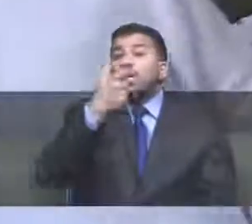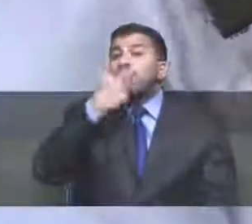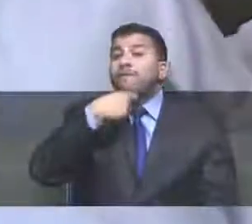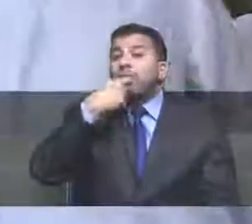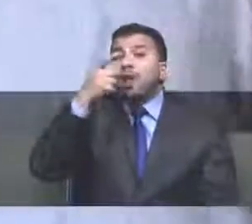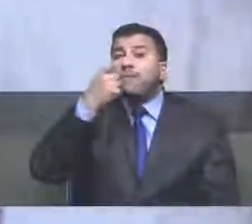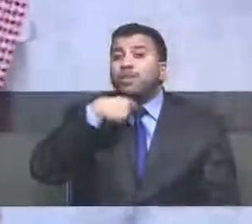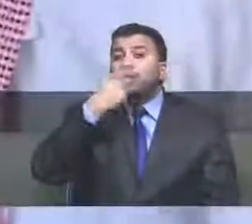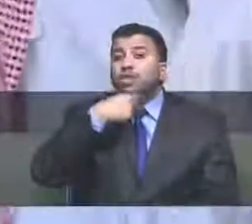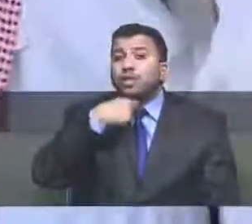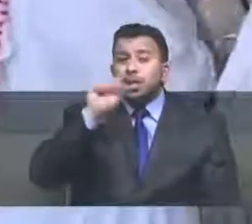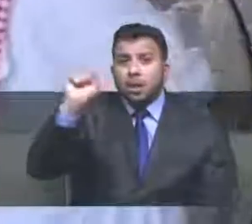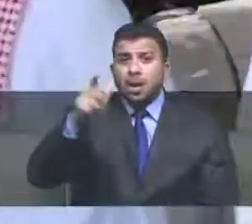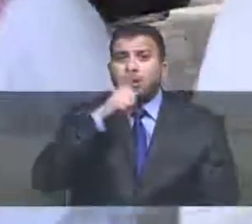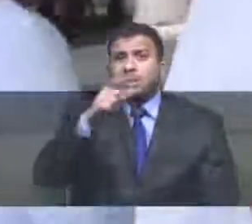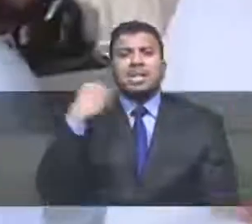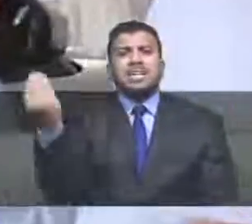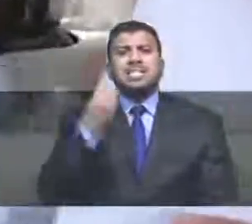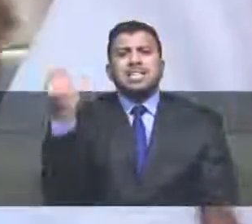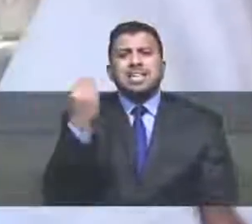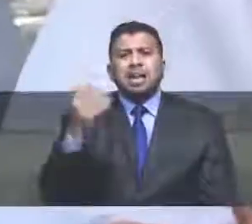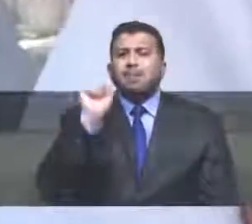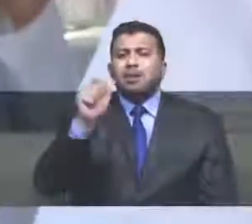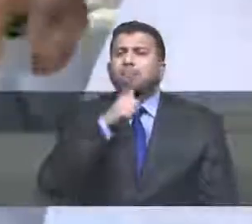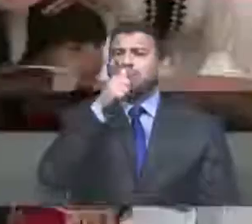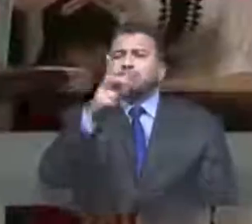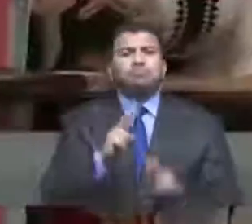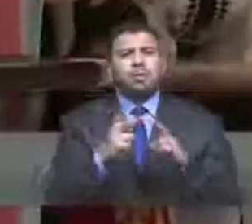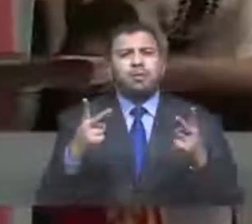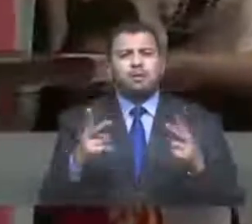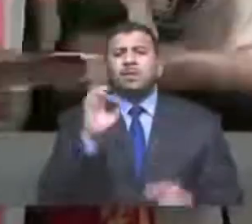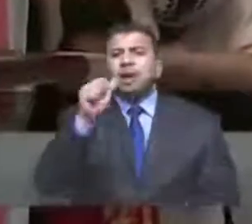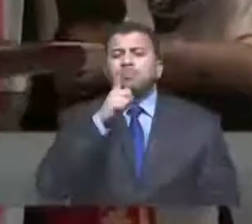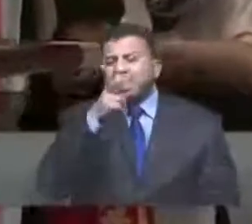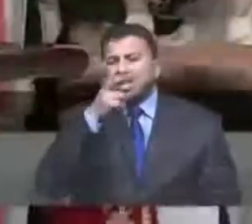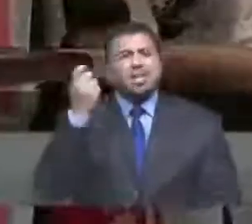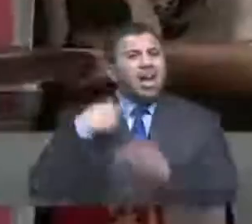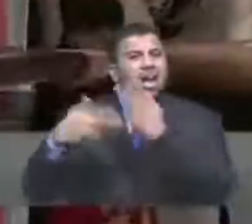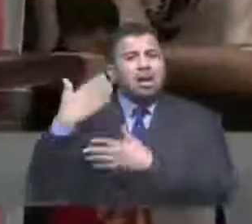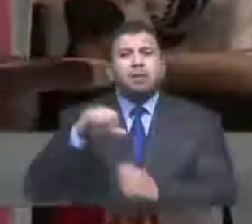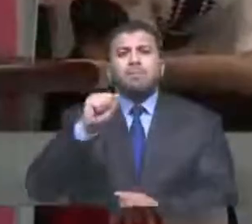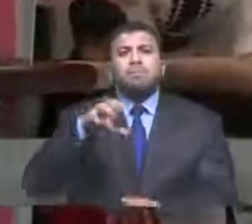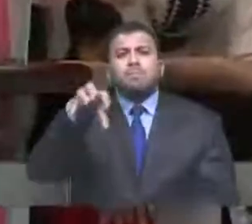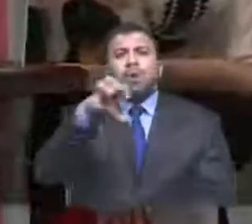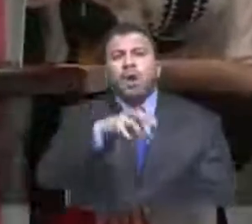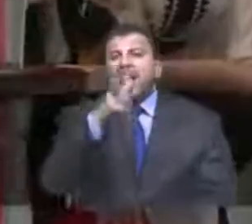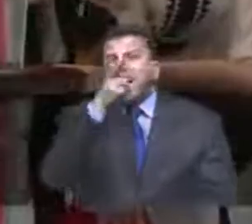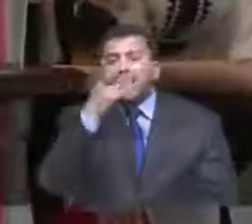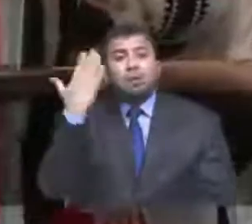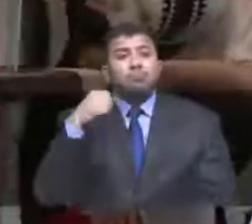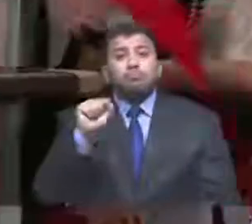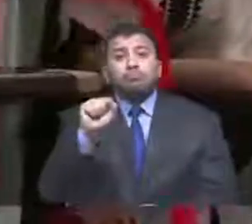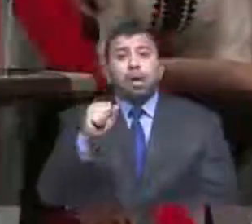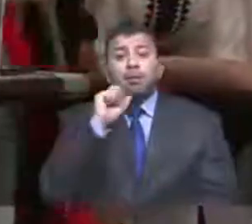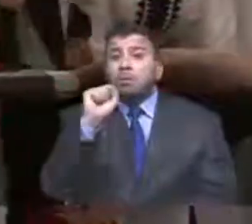الشارقة منحها إمكانيات سياحية كبيرة تنوعت بين معالم تاريخية ومواقع أثرية إلى